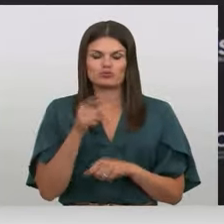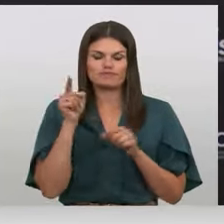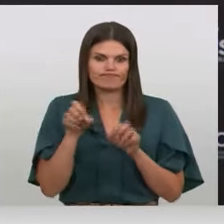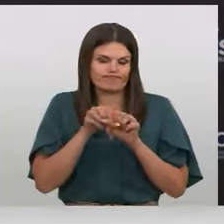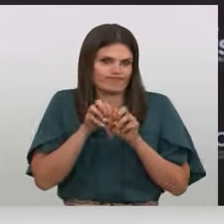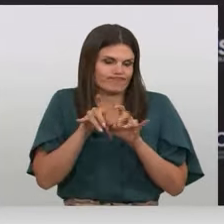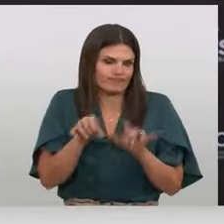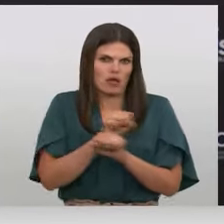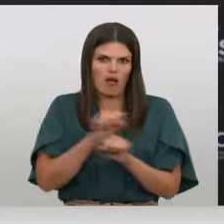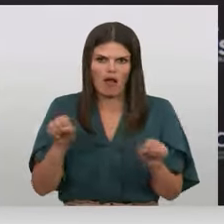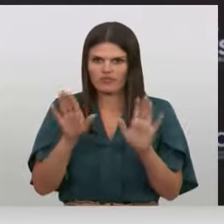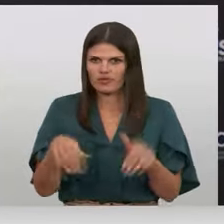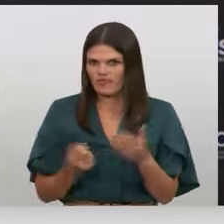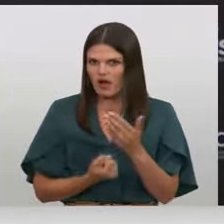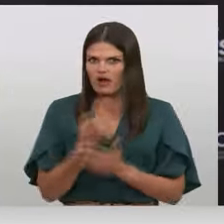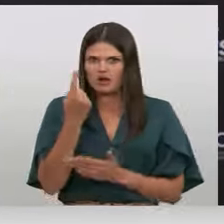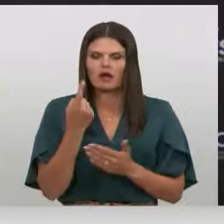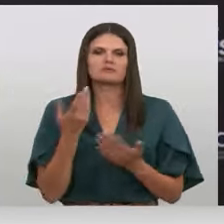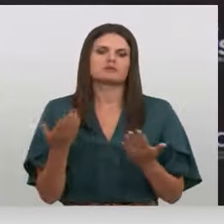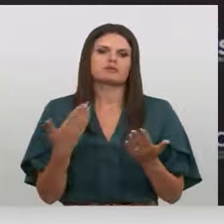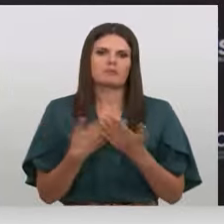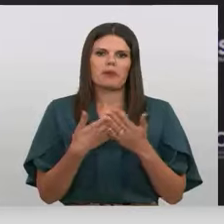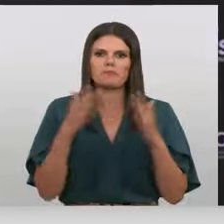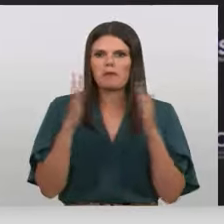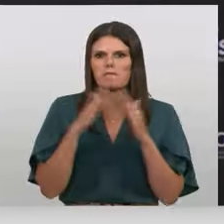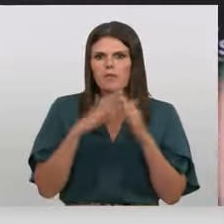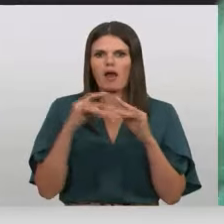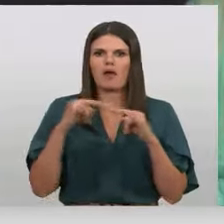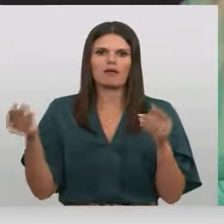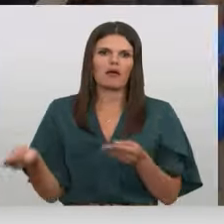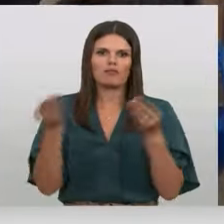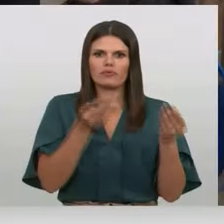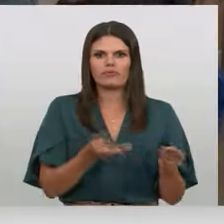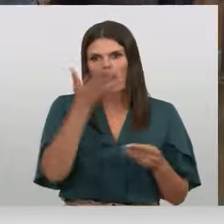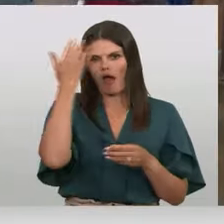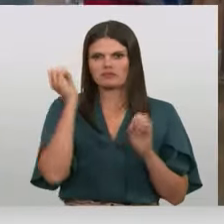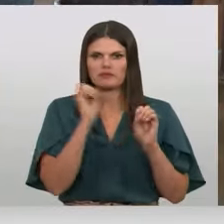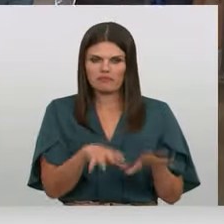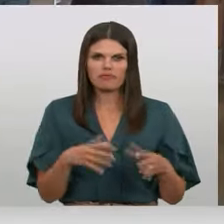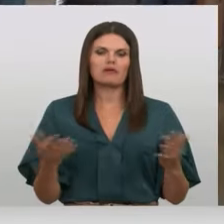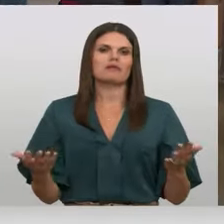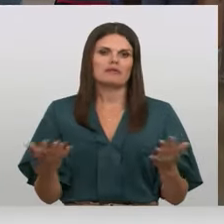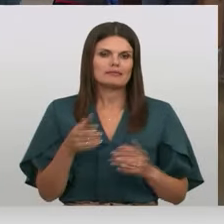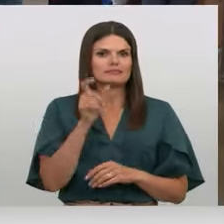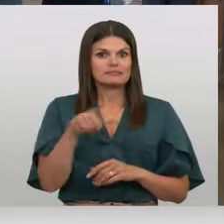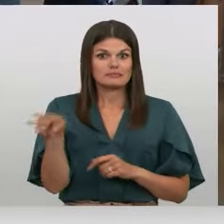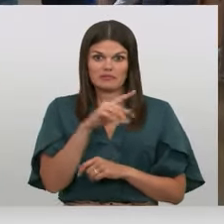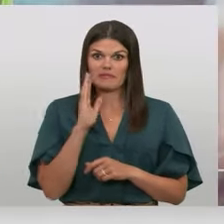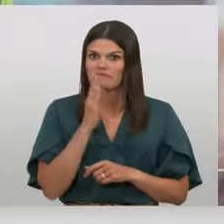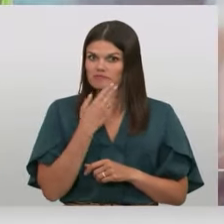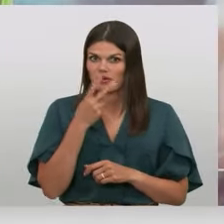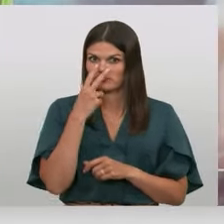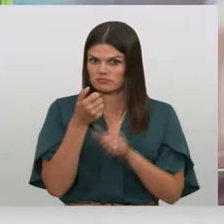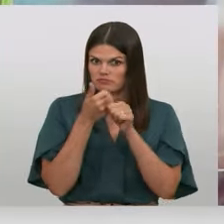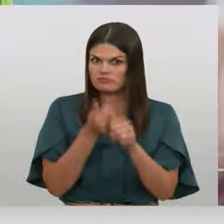baktērija inkubators, kur tas viss vairojas. Tālāk mājās uzliekam uz galda, aizmirstam. Bet vai iedzīvotāji vasarā pievērš